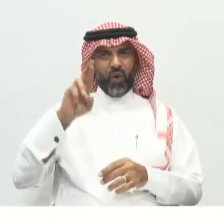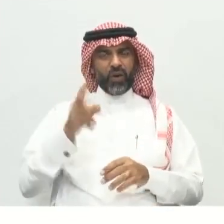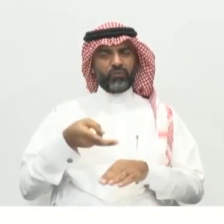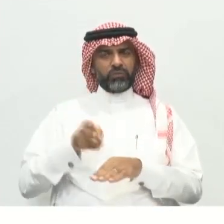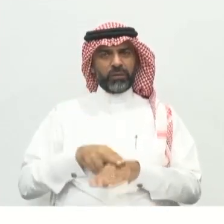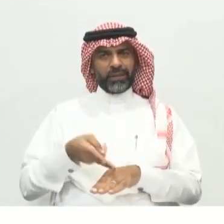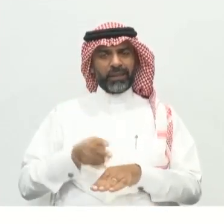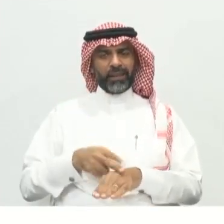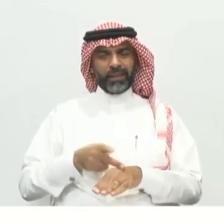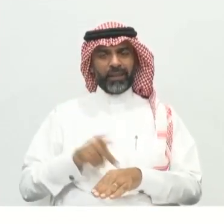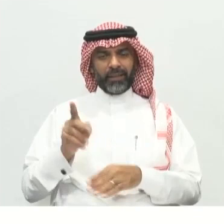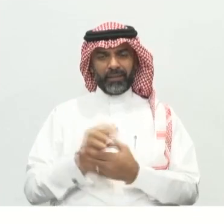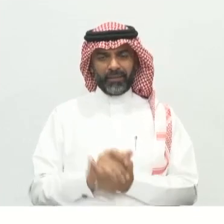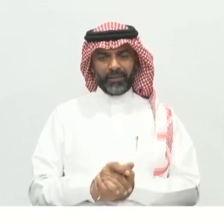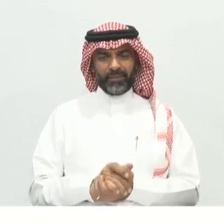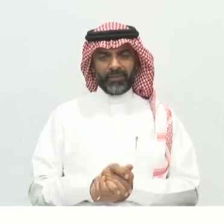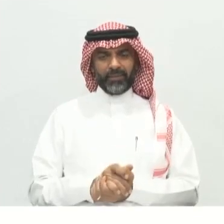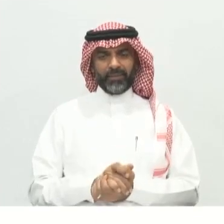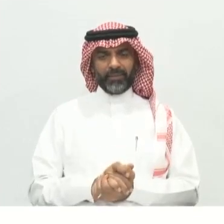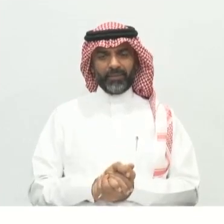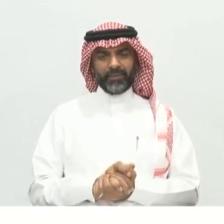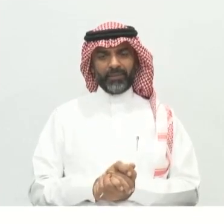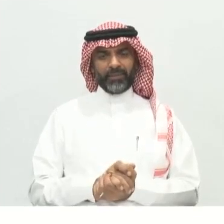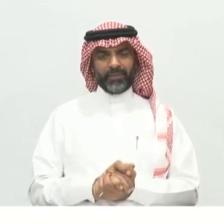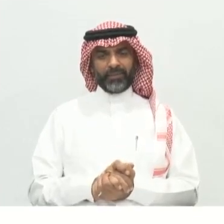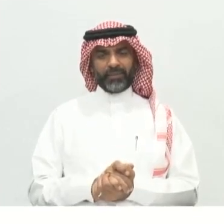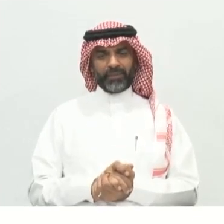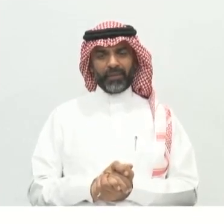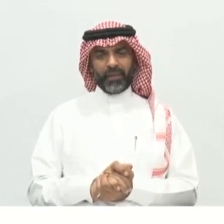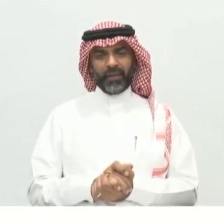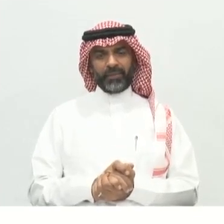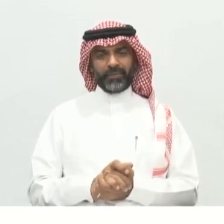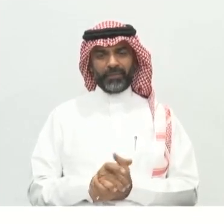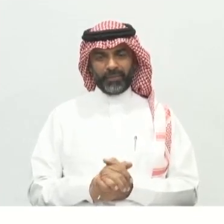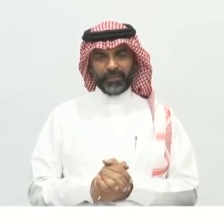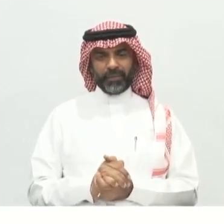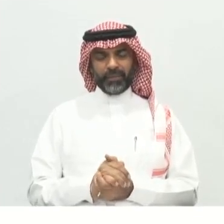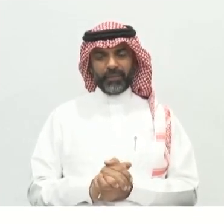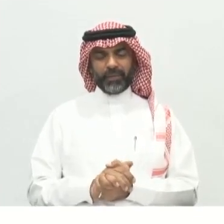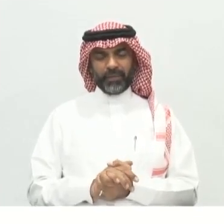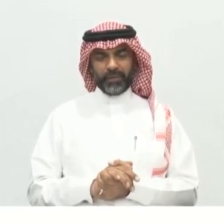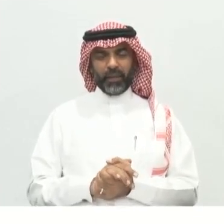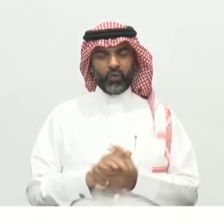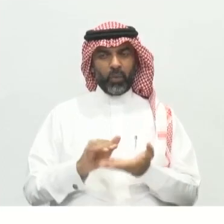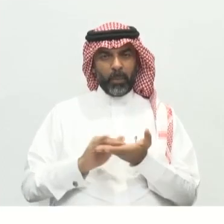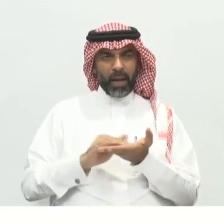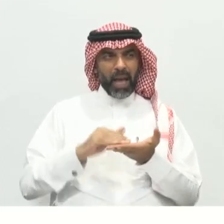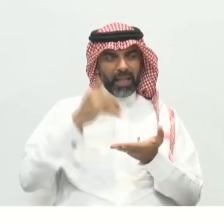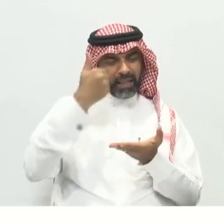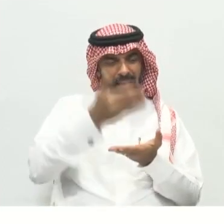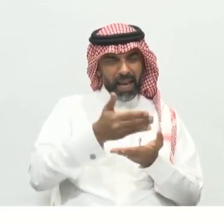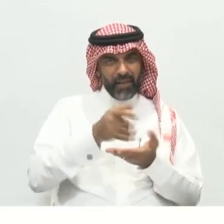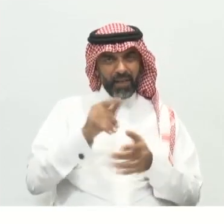هذه المواقع في حلقه تكرار نكست لوكيشن ان روت الموقع التالي في هذا